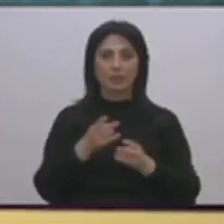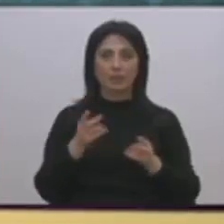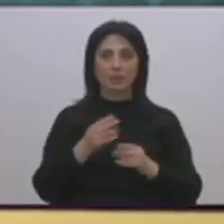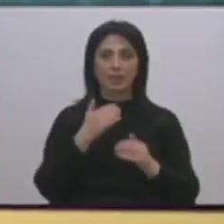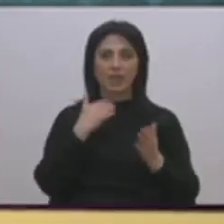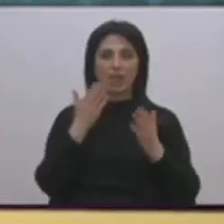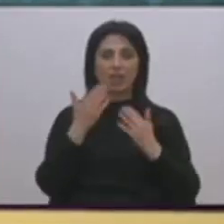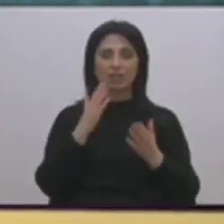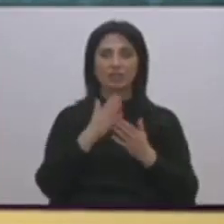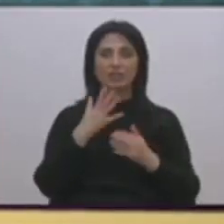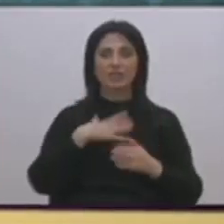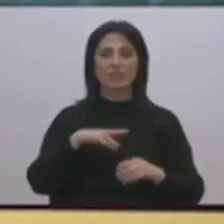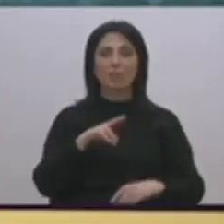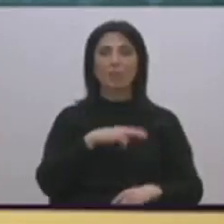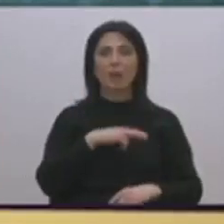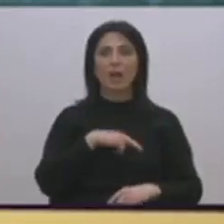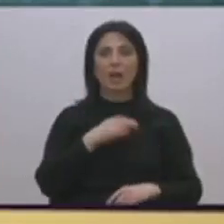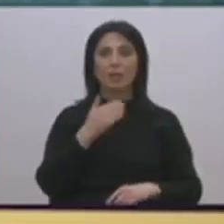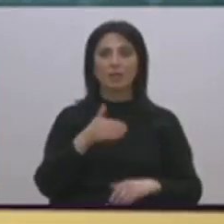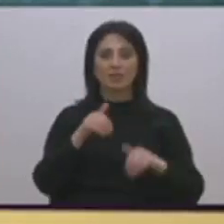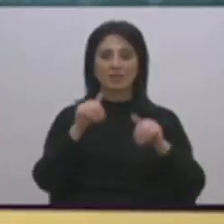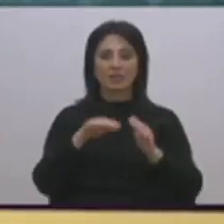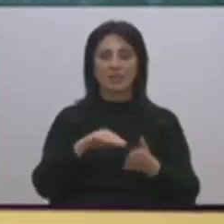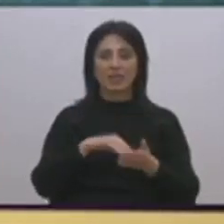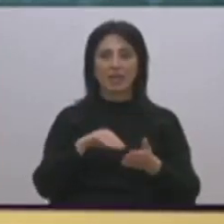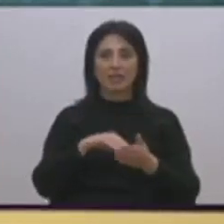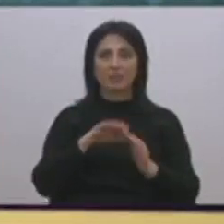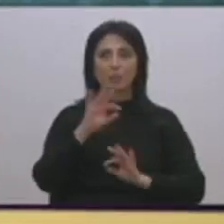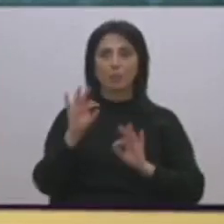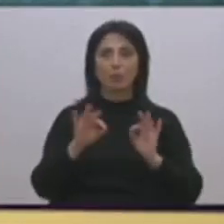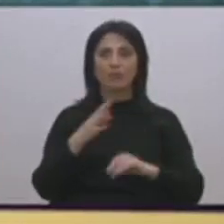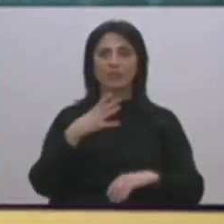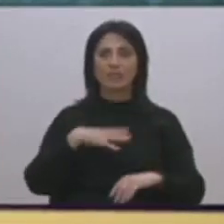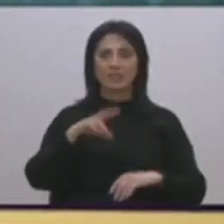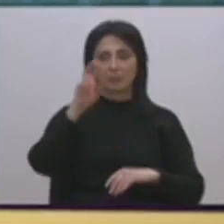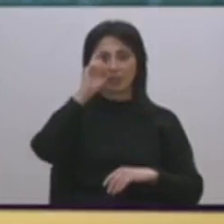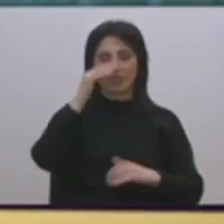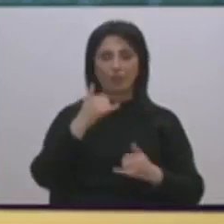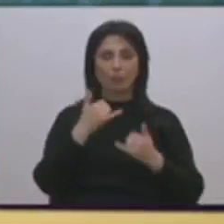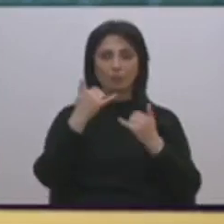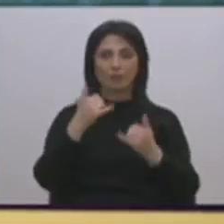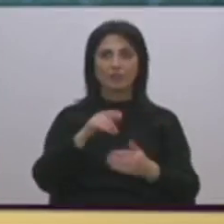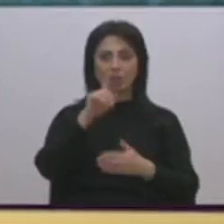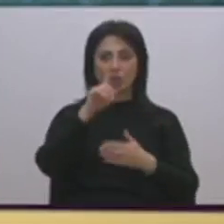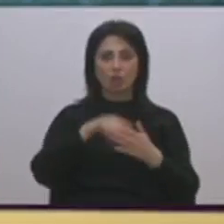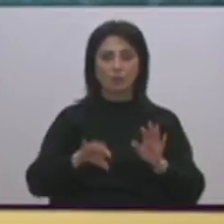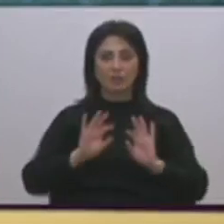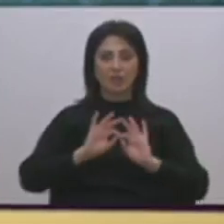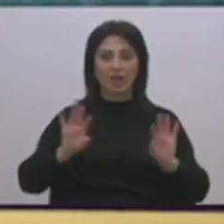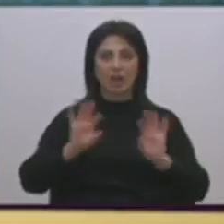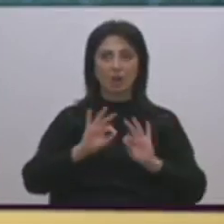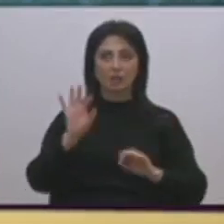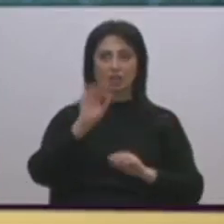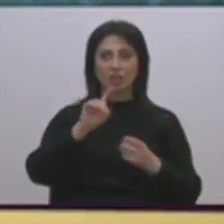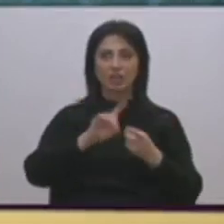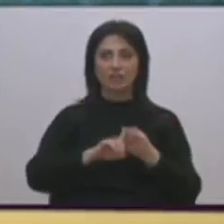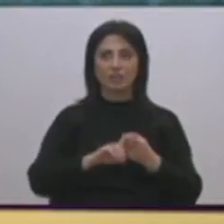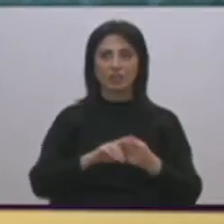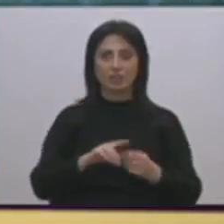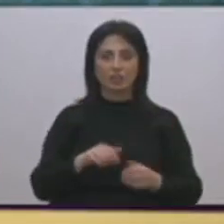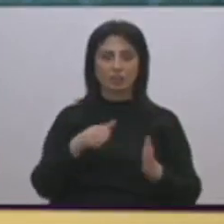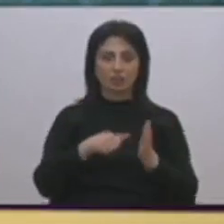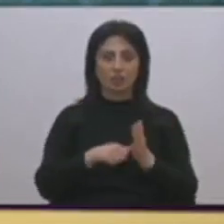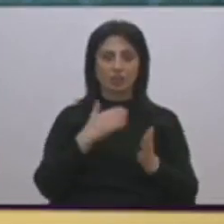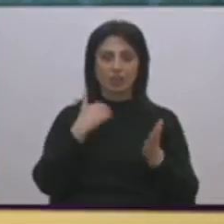კენჭი ეყრება საქართველოს პარლამენტის დადგენილების პროექტს საქართველოს მთავრობისთვის ნდობის გამოცხადების შესახებ. ხო, ჩართოთ